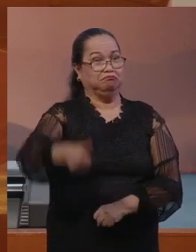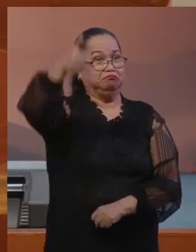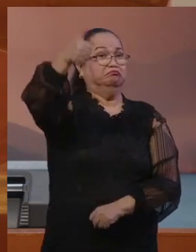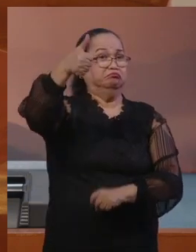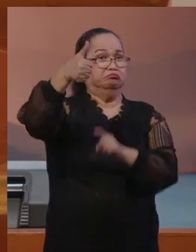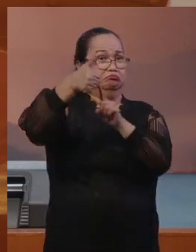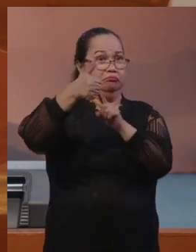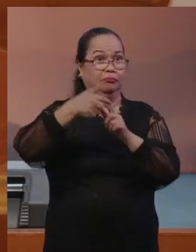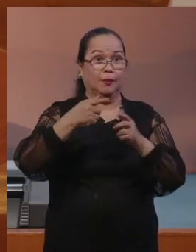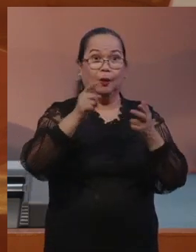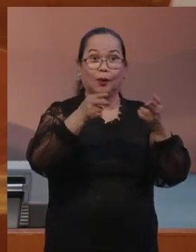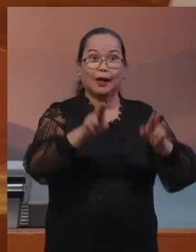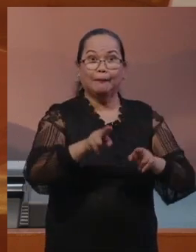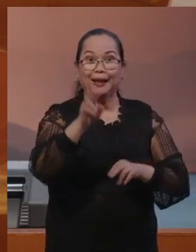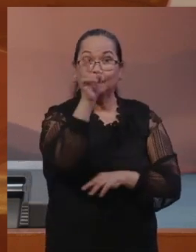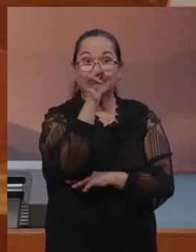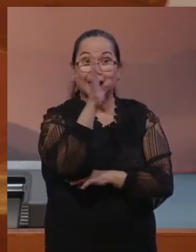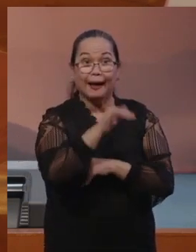Ano nangyari kay Rahab?